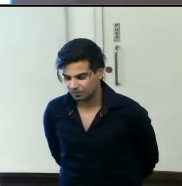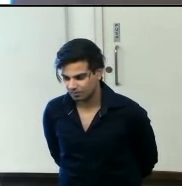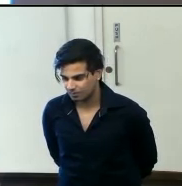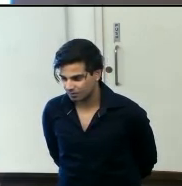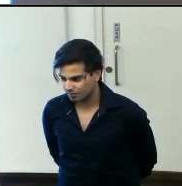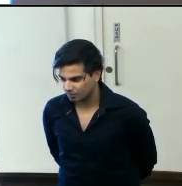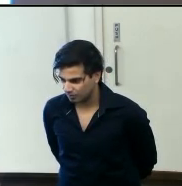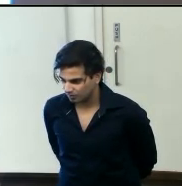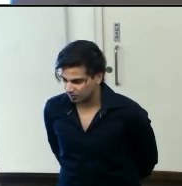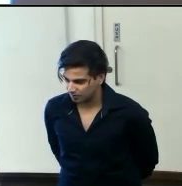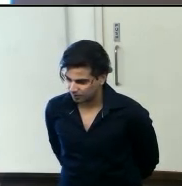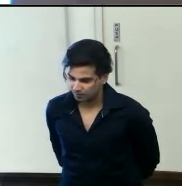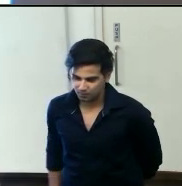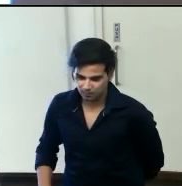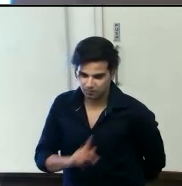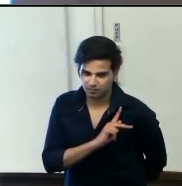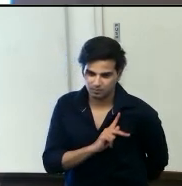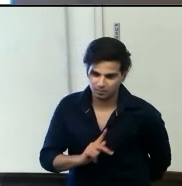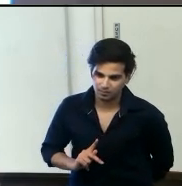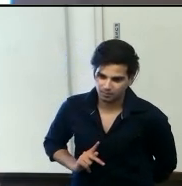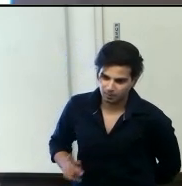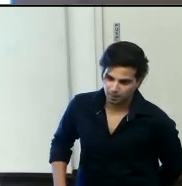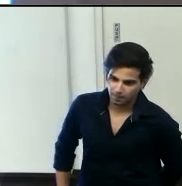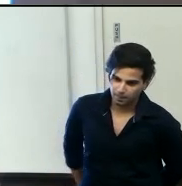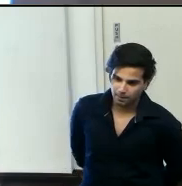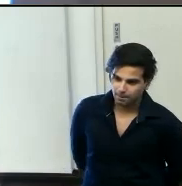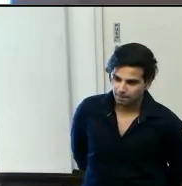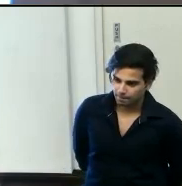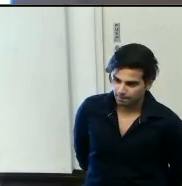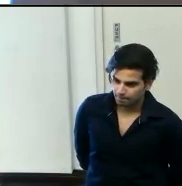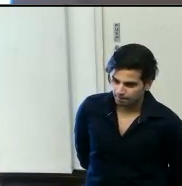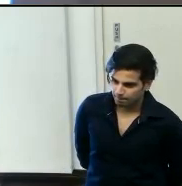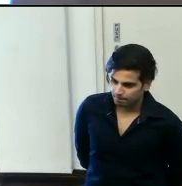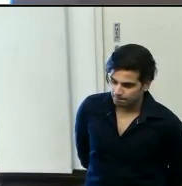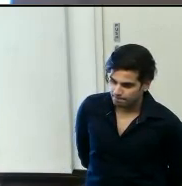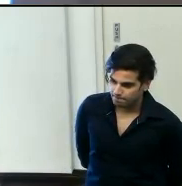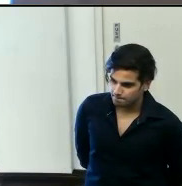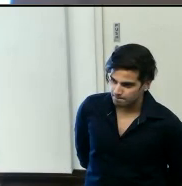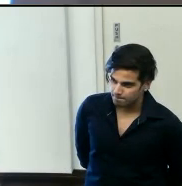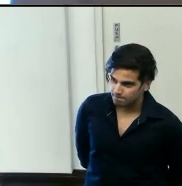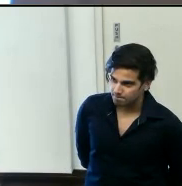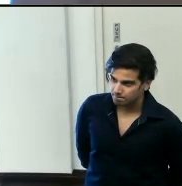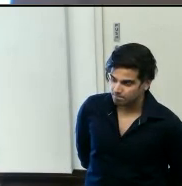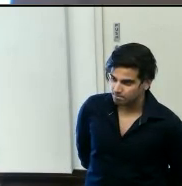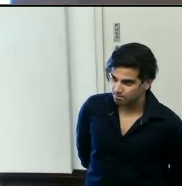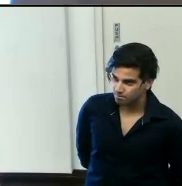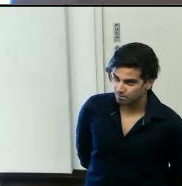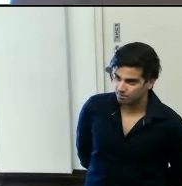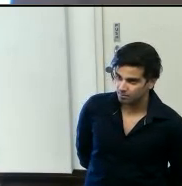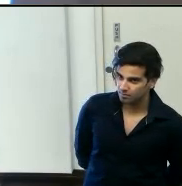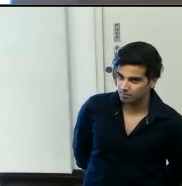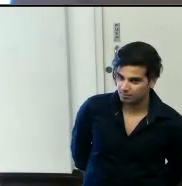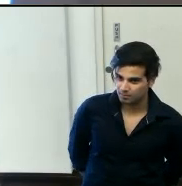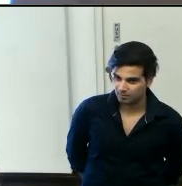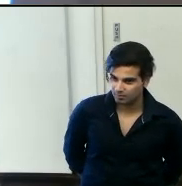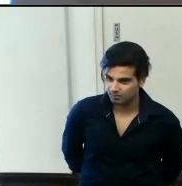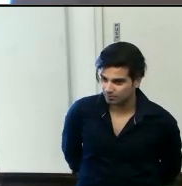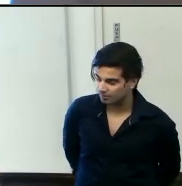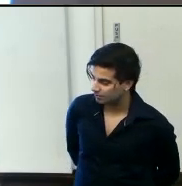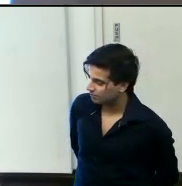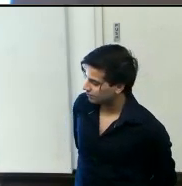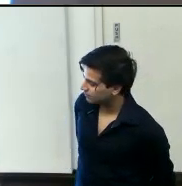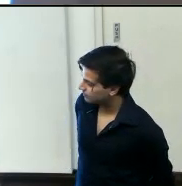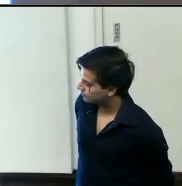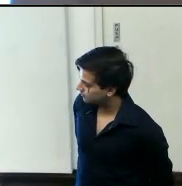ಜವಾಬ್ದಾರಿ ಇದೆ ಅಂತ ಹೇಳ್ಬೇಕಾದ್ರೆ, ಅಂದರೆ ಅದು ಅರ್ಥ ಕೊಡಲೇಬೇಕು, ಈ ಶಬ್ದ ನಿಲ್ಬಾರ್ದು, ಅದು ಅರ್ಥ ಬರಲೇಬೇಕು ಅನ್ನೋ ಒಂದು ಅದಕ್ಕೆ ಒತ್ತಡ ಏನಿದೆ, ಆ ಒತ್ತಡದಿಂದ